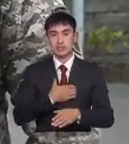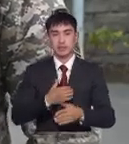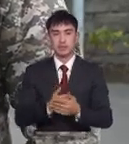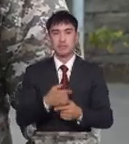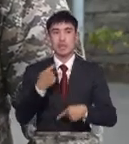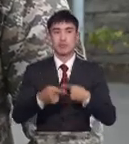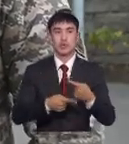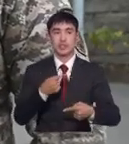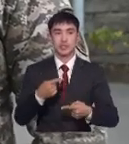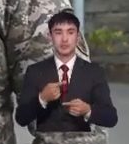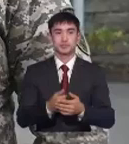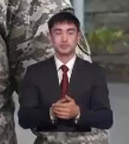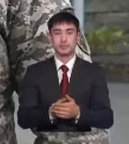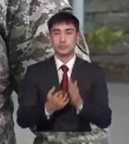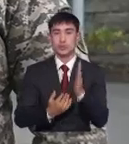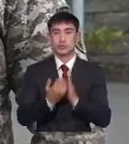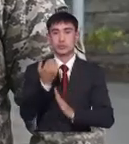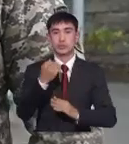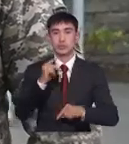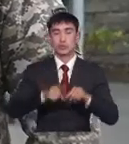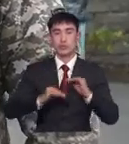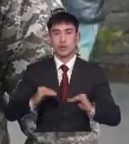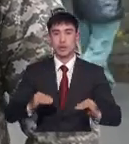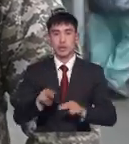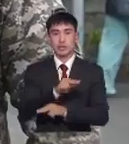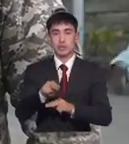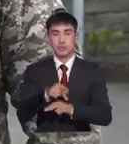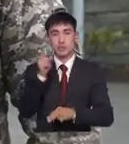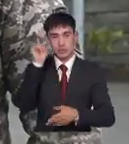болашақта өсіп жатқан ұрпаққа тәрбие береді деп ойлаймын.